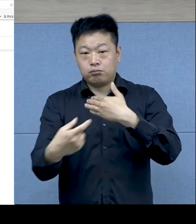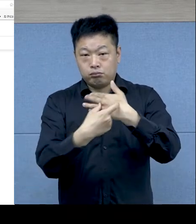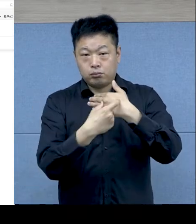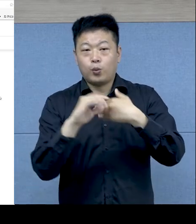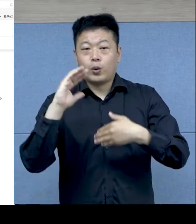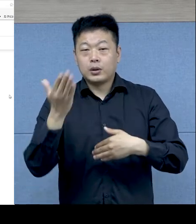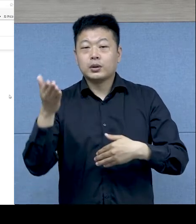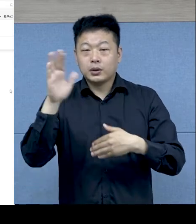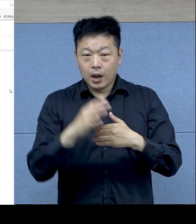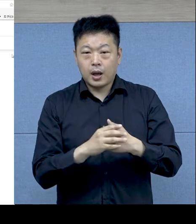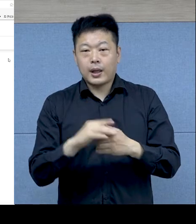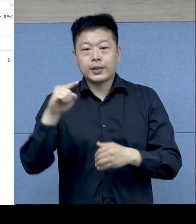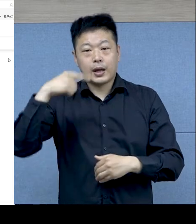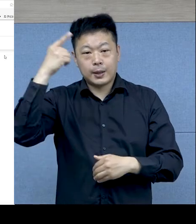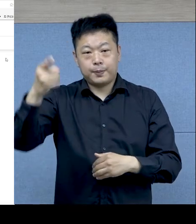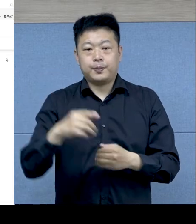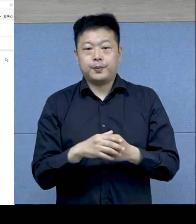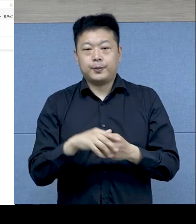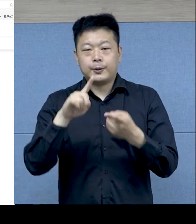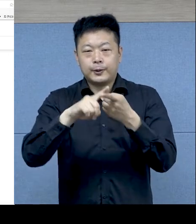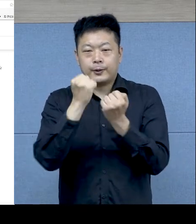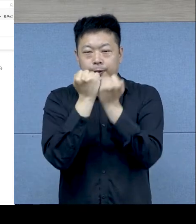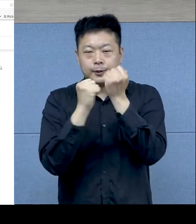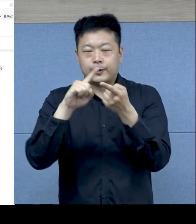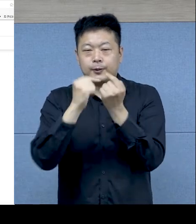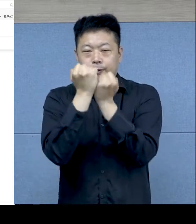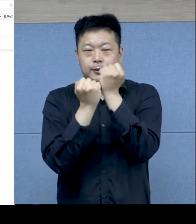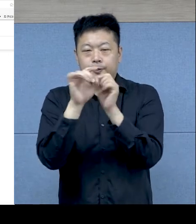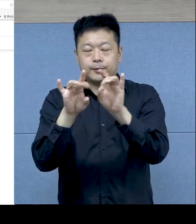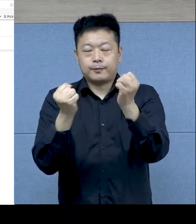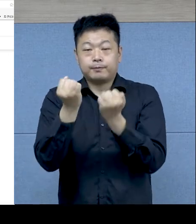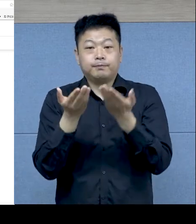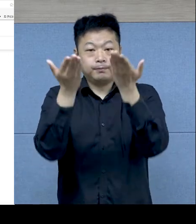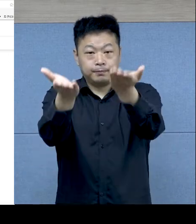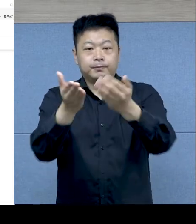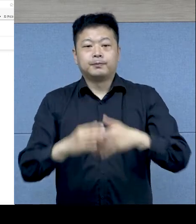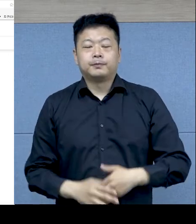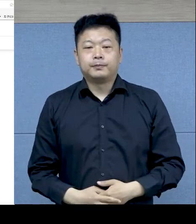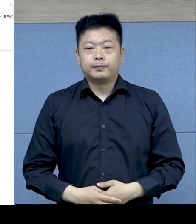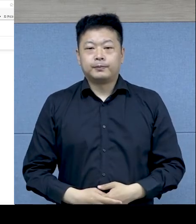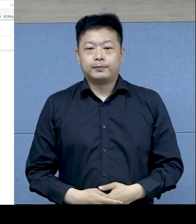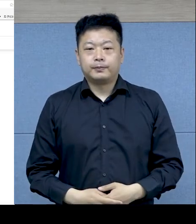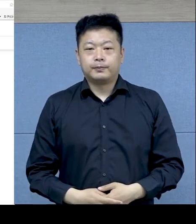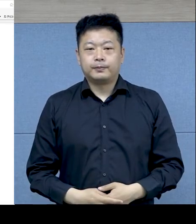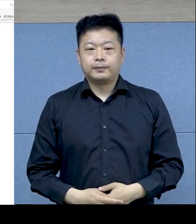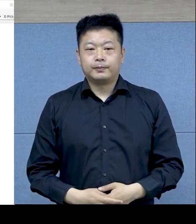지출합계표로 작성을 하시는데 요거는 다음 편에서 다시 한번 안내 드리도록 하겠습니다.